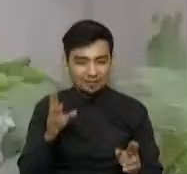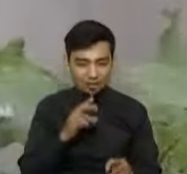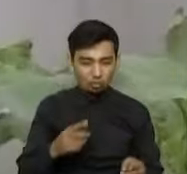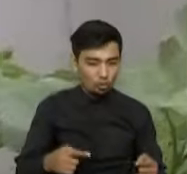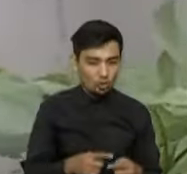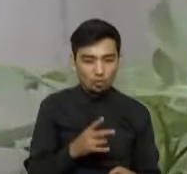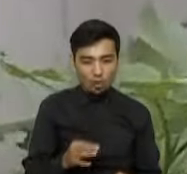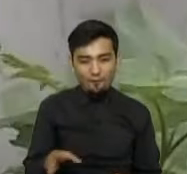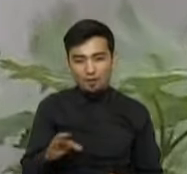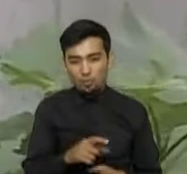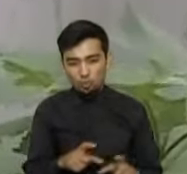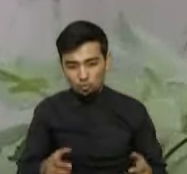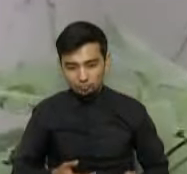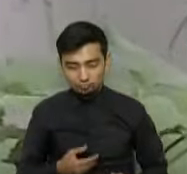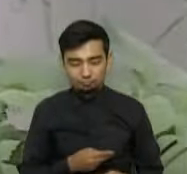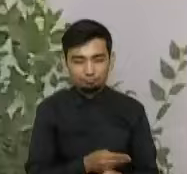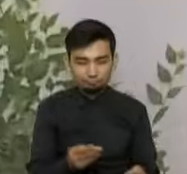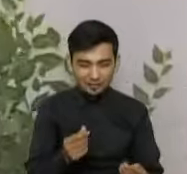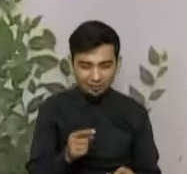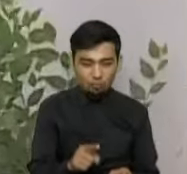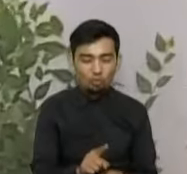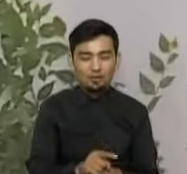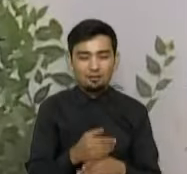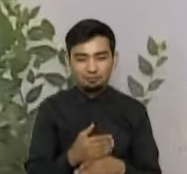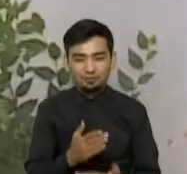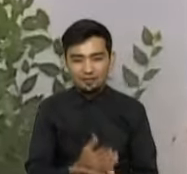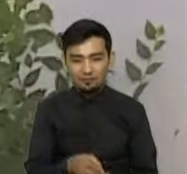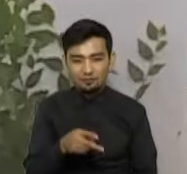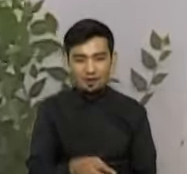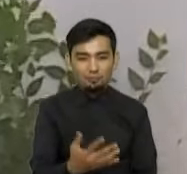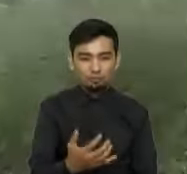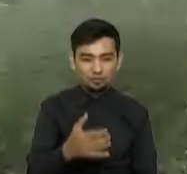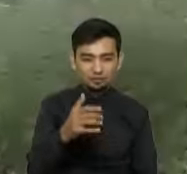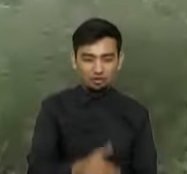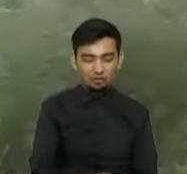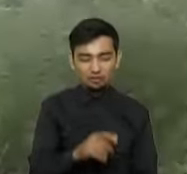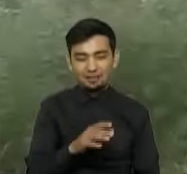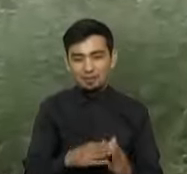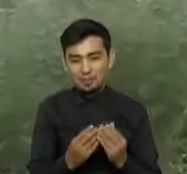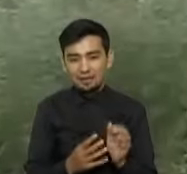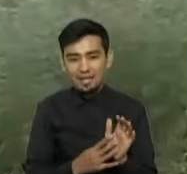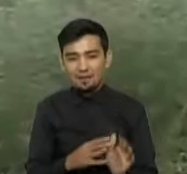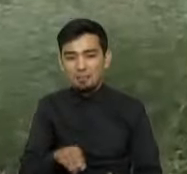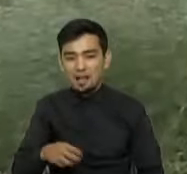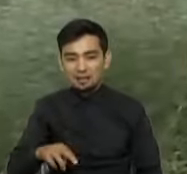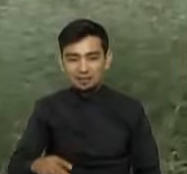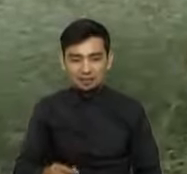тұрғындарға өтемақы төленіп жатыр. Бүгінгі таңда 2,5 мың отбасына 9 миллиард теңгеге жуық қаражат